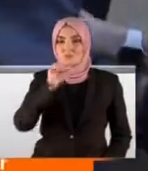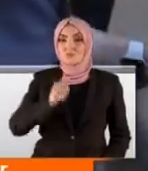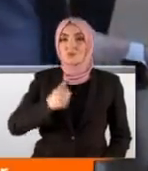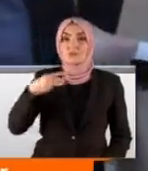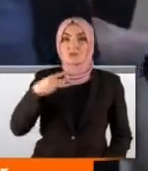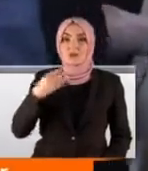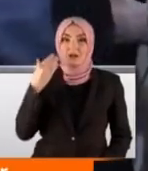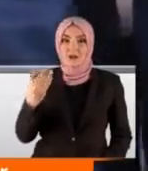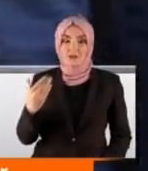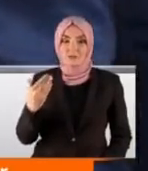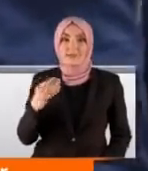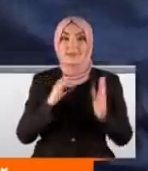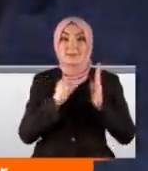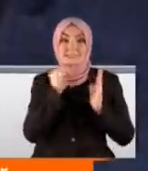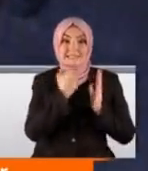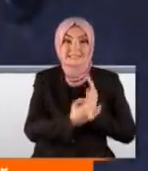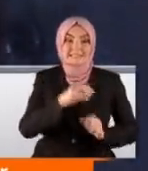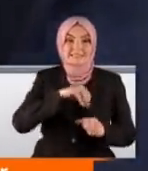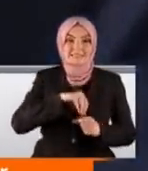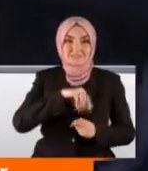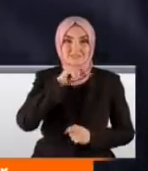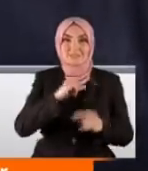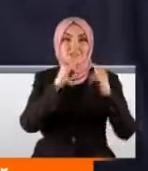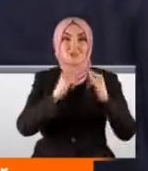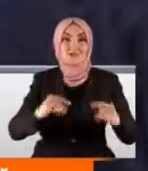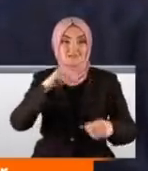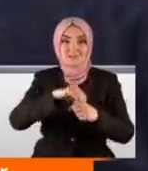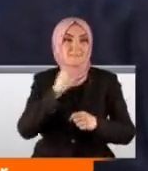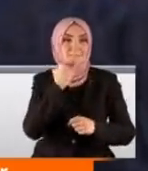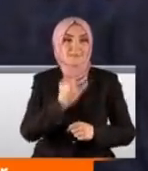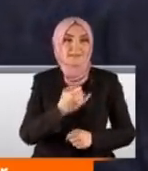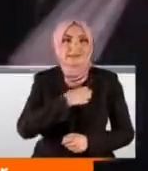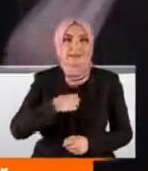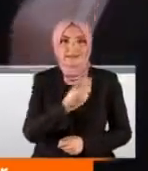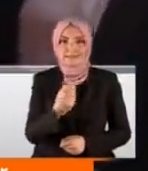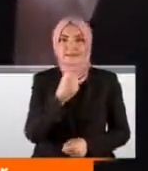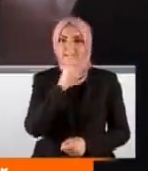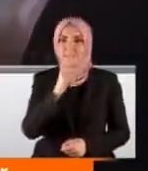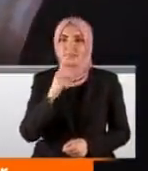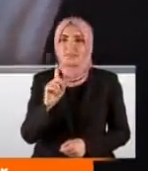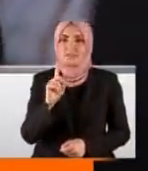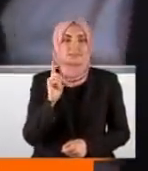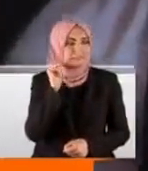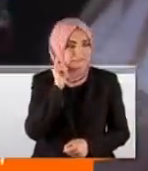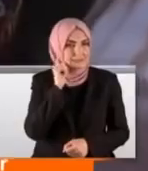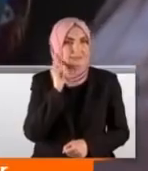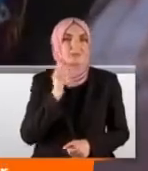Cumhurbaşkanı Erdoğan Diyarbakır ziyareti sırasında çadırlarında ziyaret ettiği anneleri tek tek dinledi, onlara moral verdi.